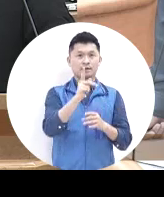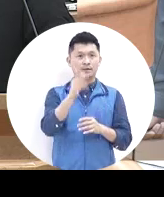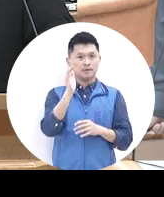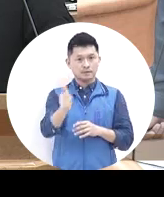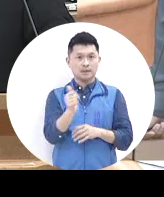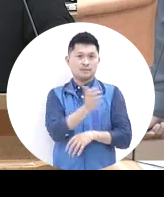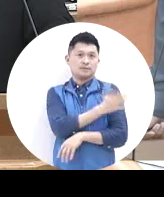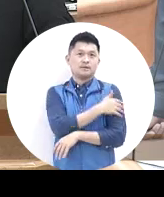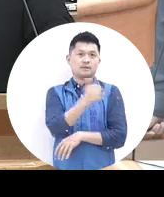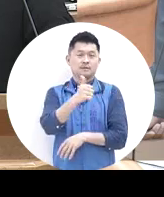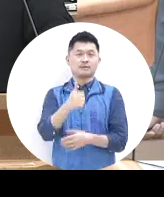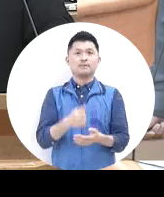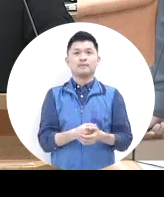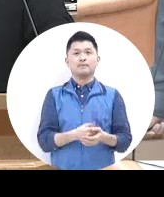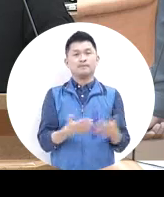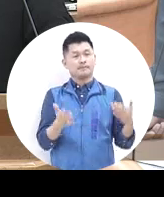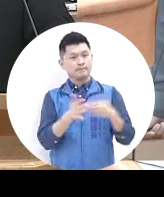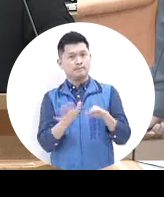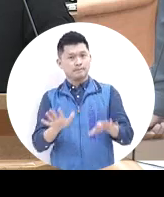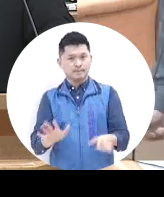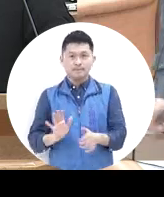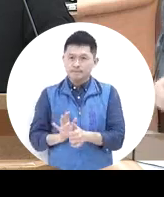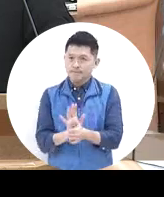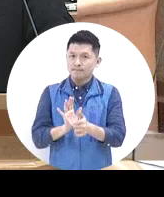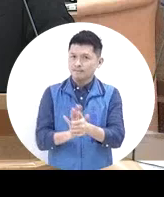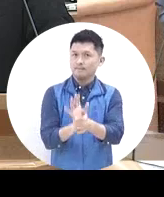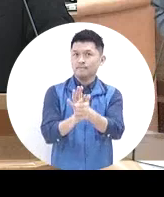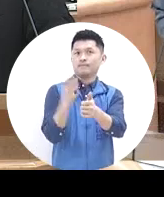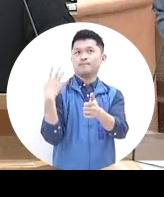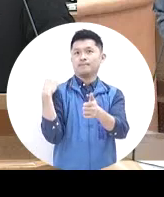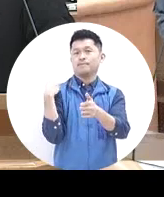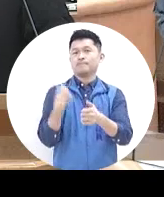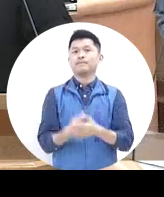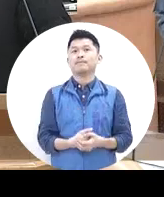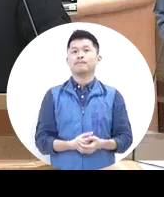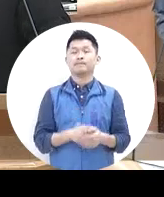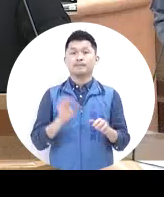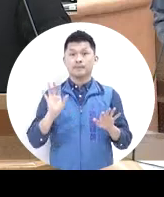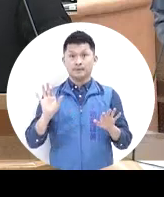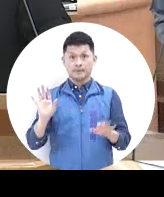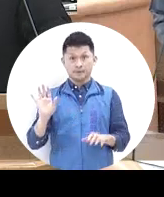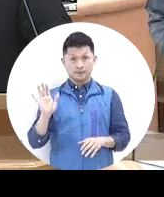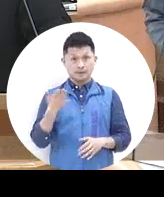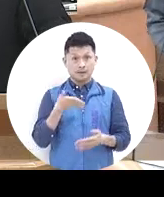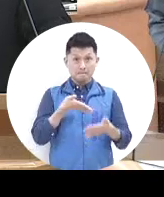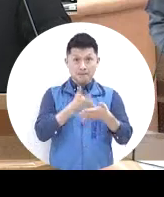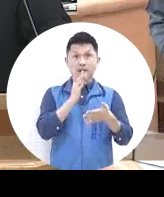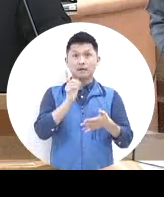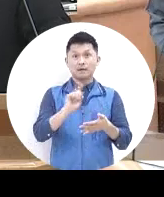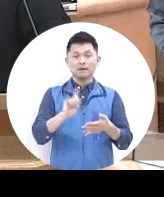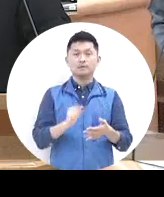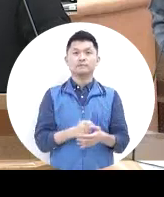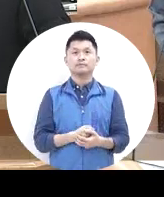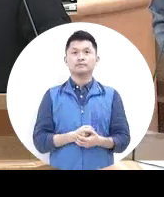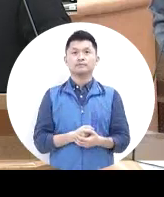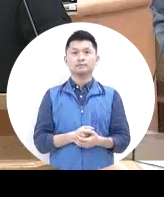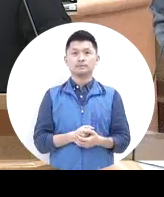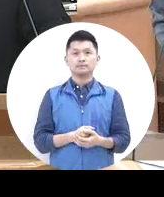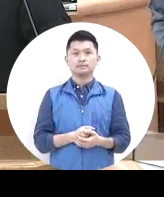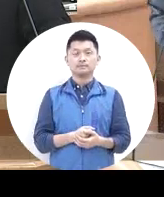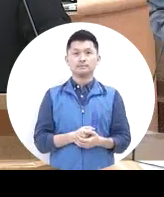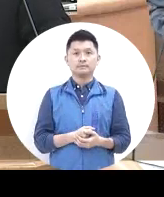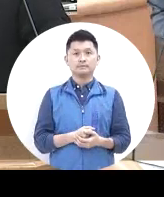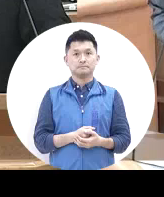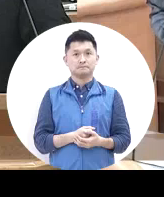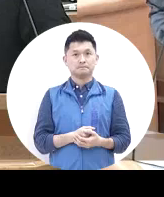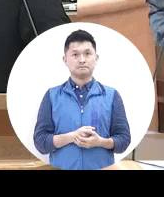科长，到现在都一直有在推动。啊，但是呢，今麦有一个问题吼，未来可能要。有可能会面临